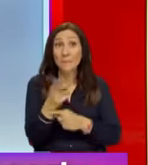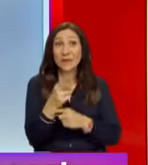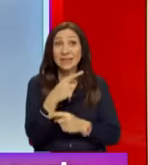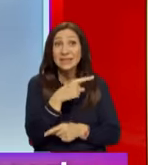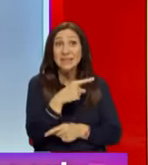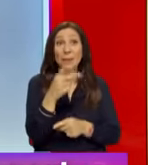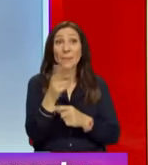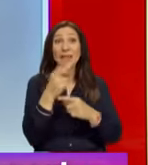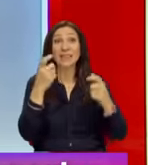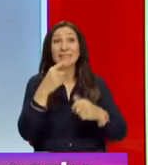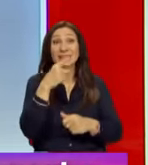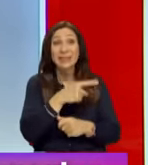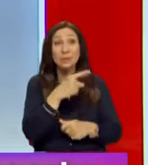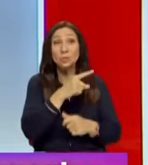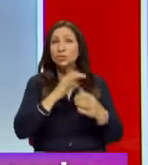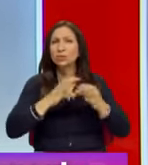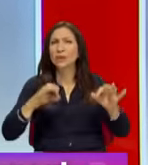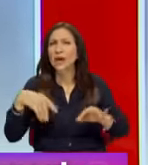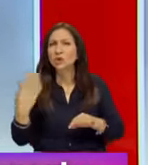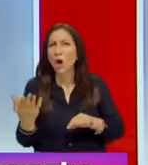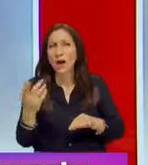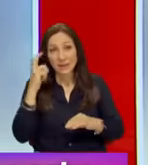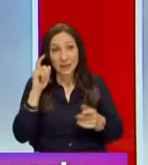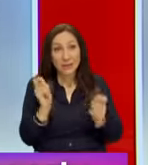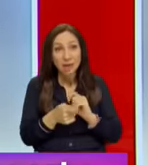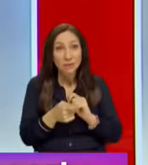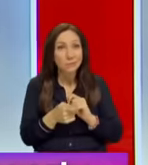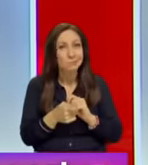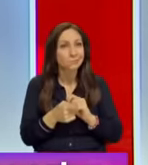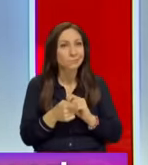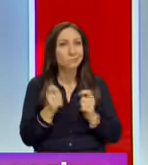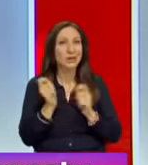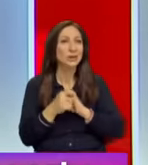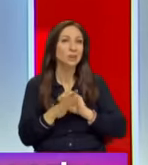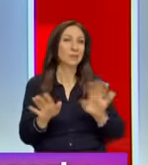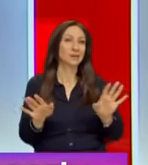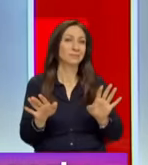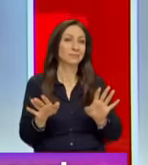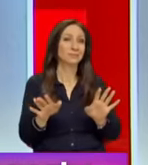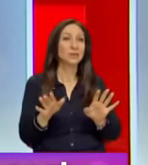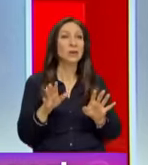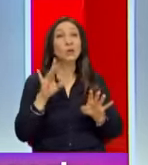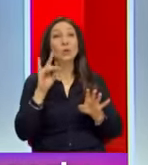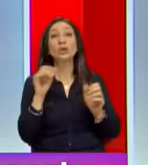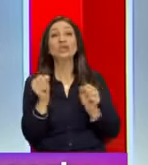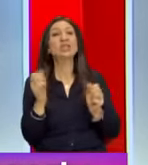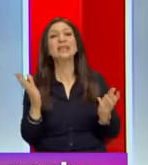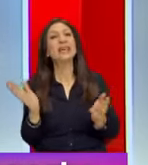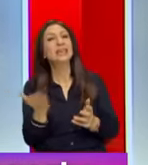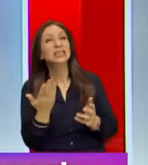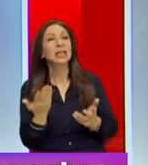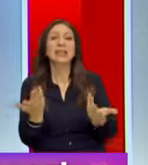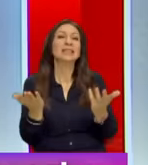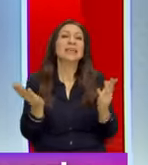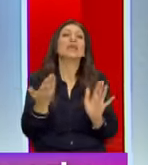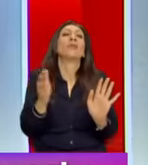Balıkesir, Balıkesirli bu cümleden sonra fikrini değiştirdi mi? Değiştirmedi. Kurt kışı nasıl geçirdi ya da